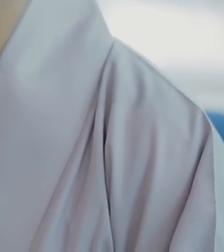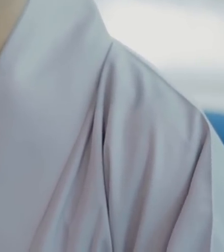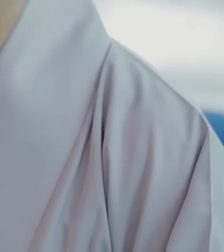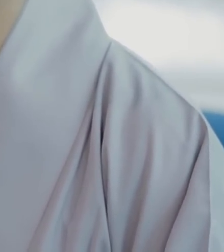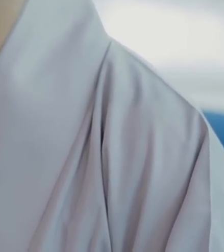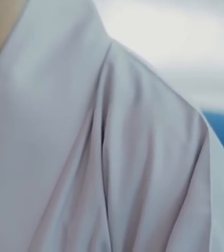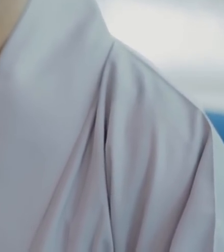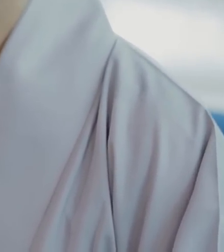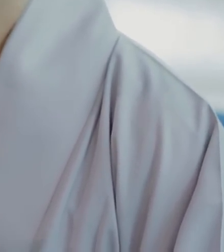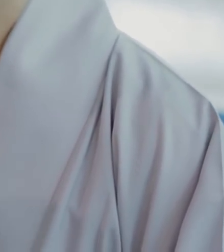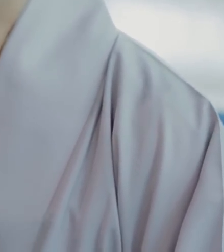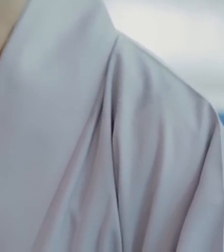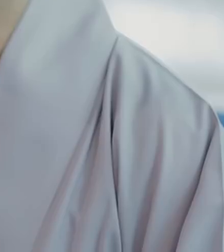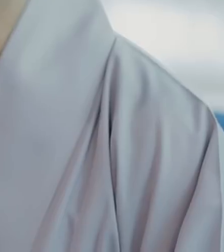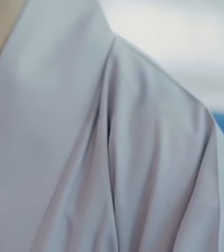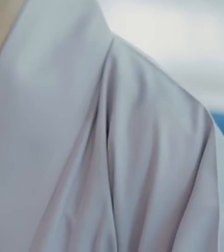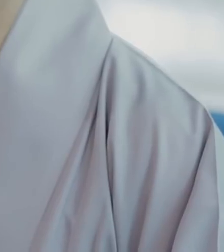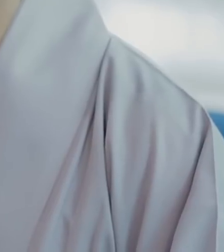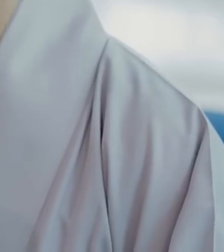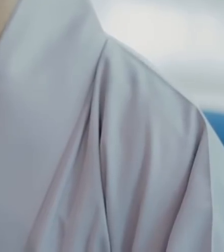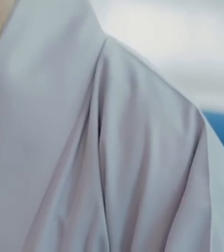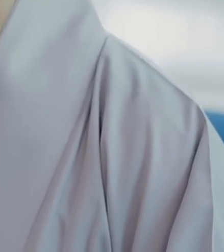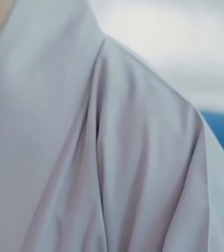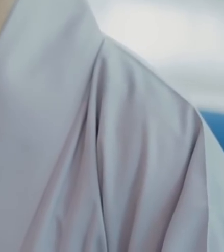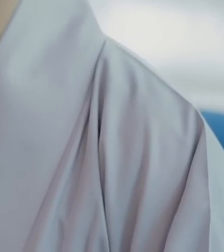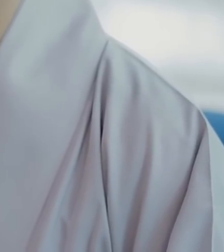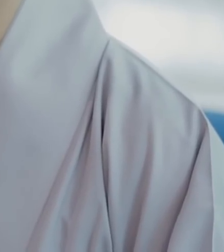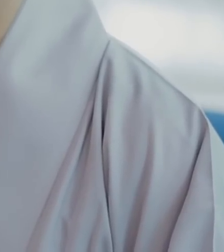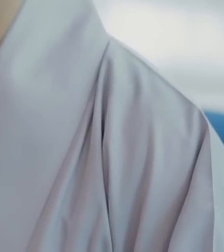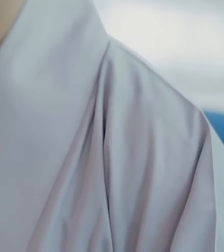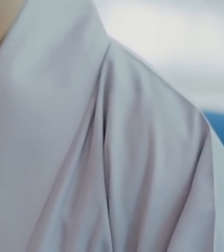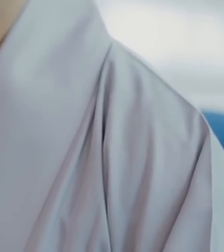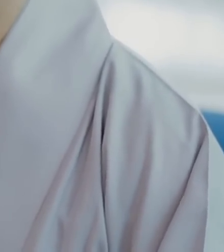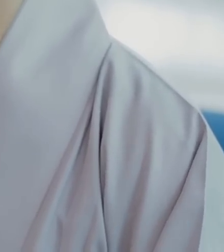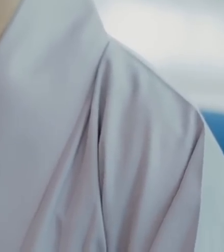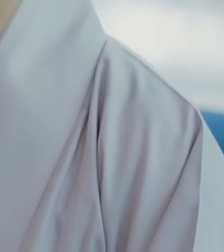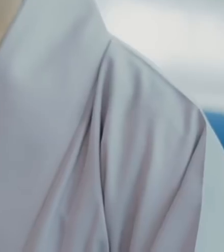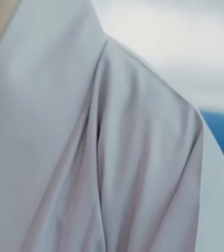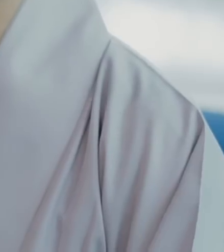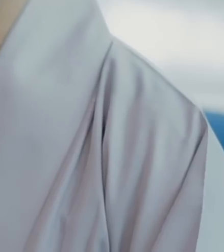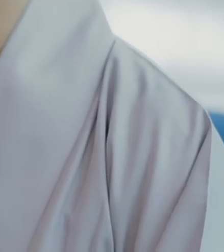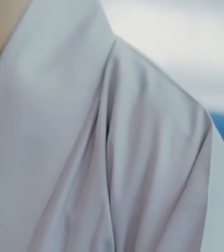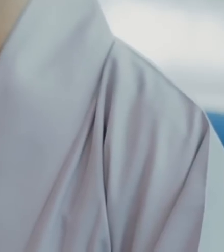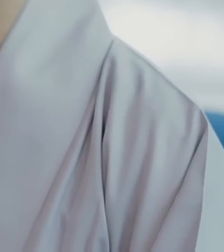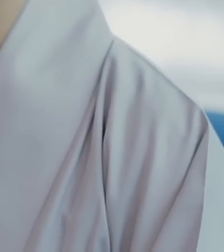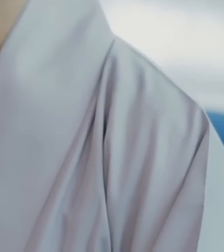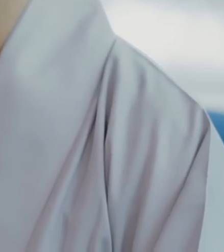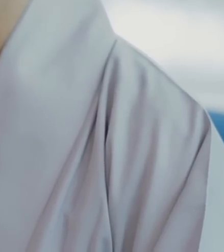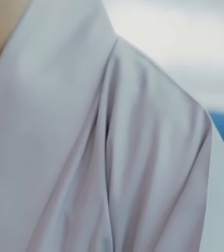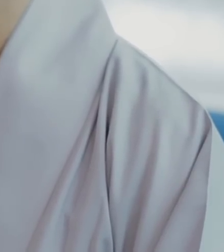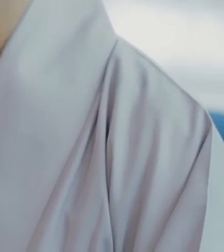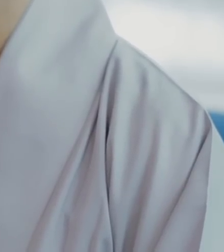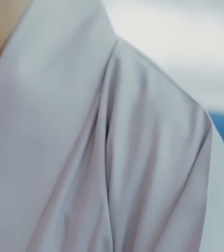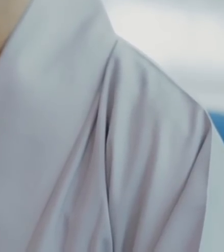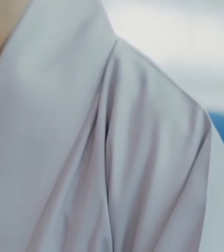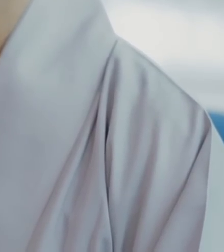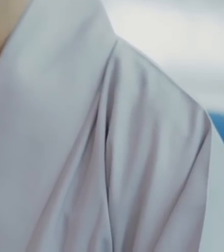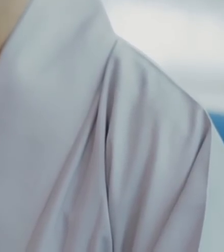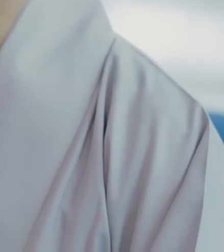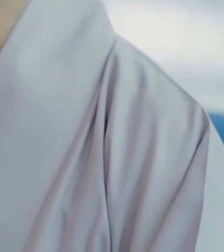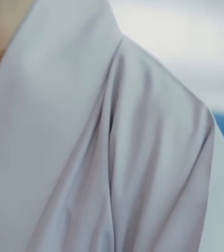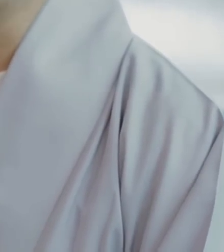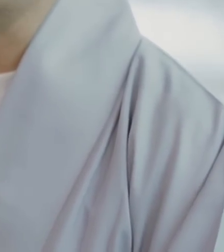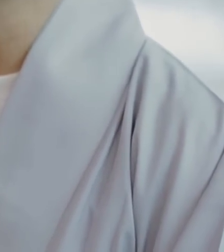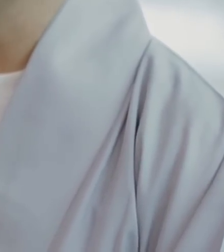그런데 불교는 놀랍게도 그 좋은 인연이든 나쁜 인연이든 결국 자기가 지은 거라고 합니다